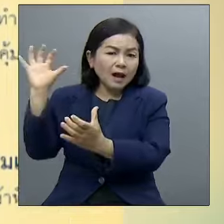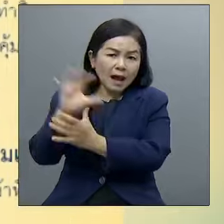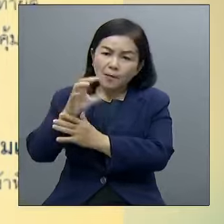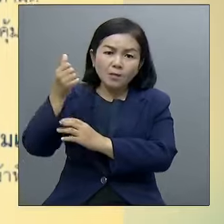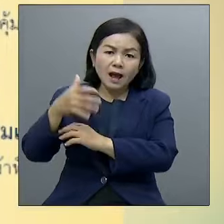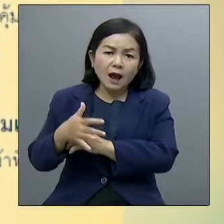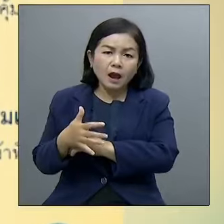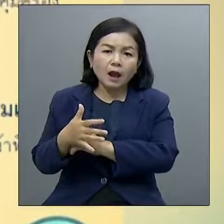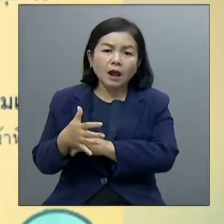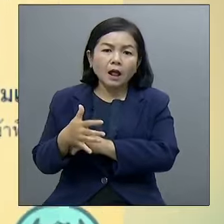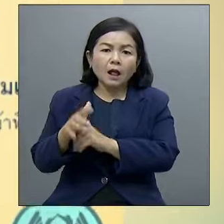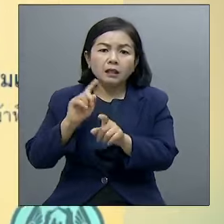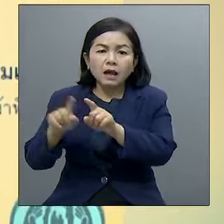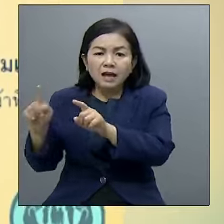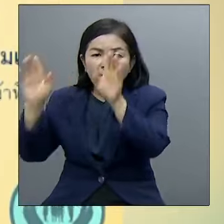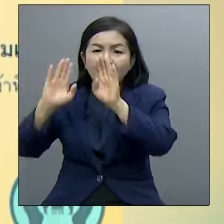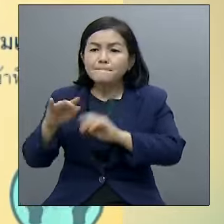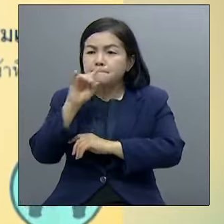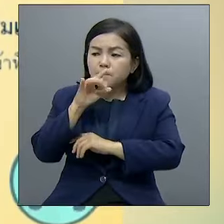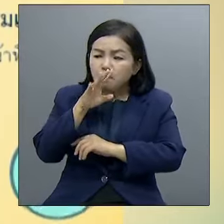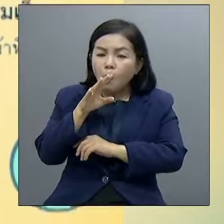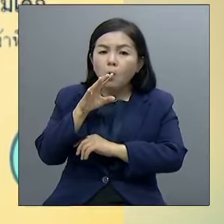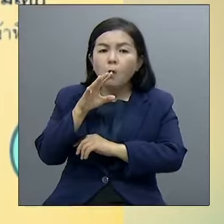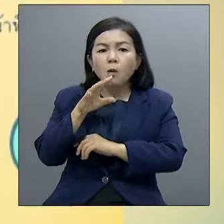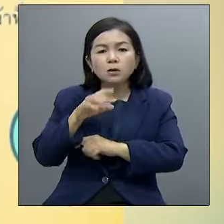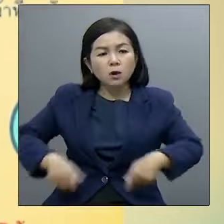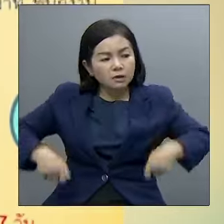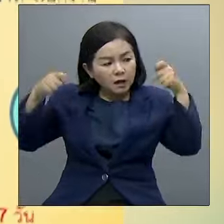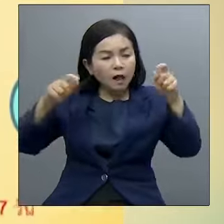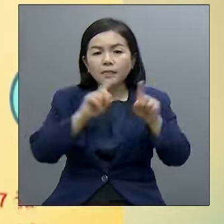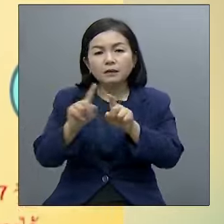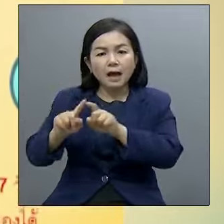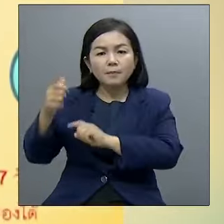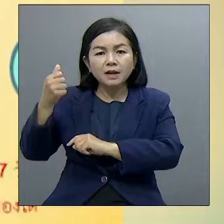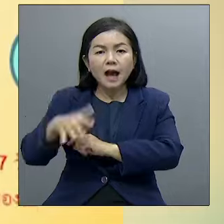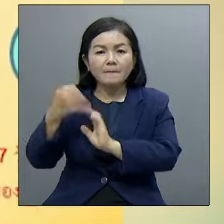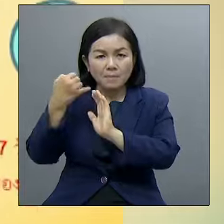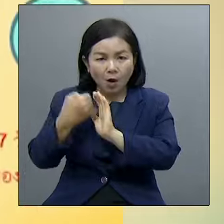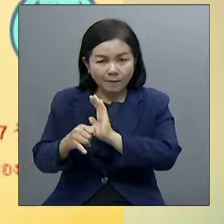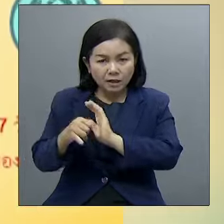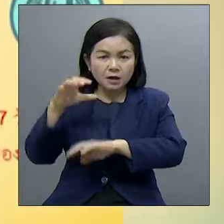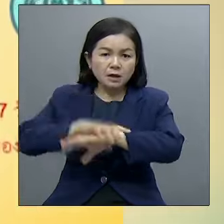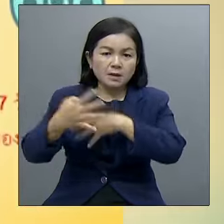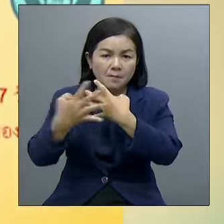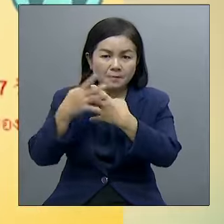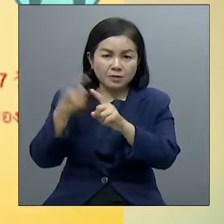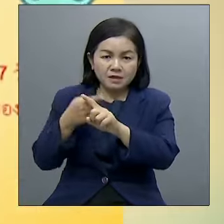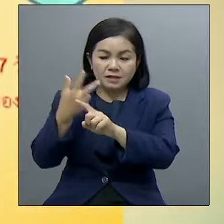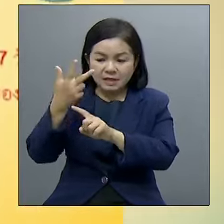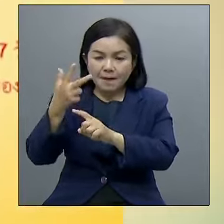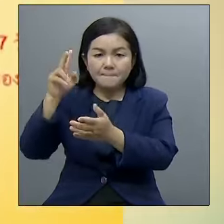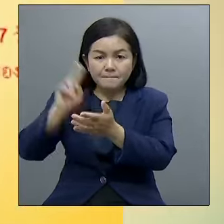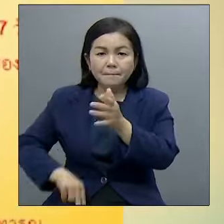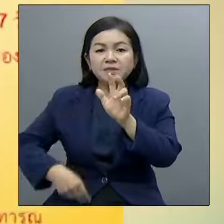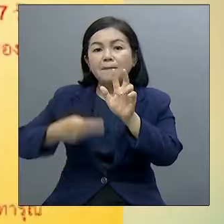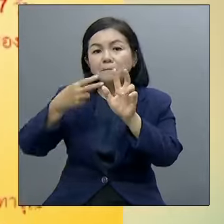ให้มีการทำลามกอนาจารนะอันเนี้ยมีความผิดนะจำคุกไม่เกิน3เดือนปรับไม่เกิน 30,000